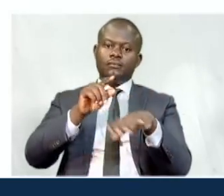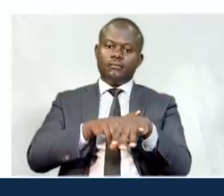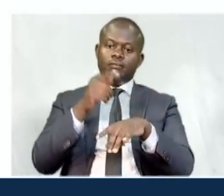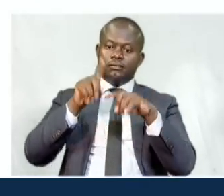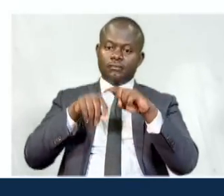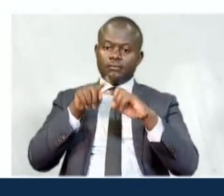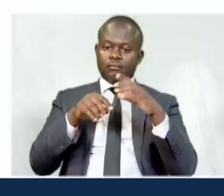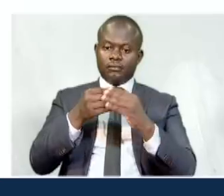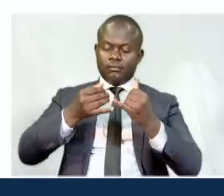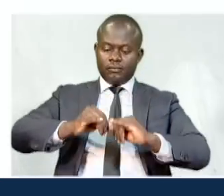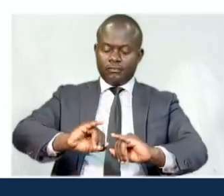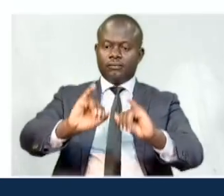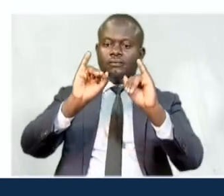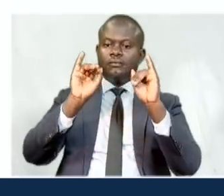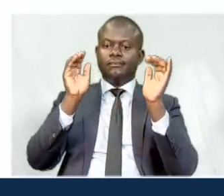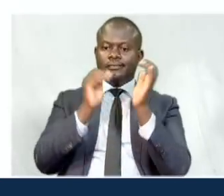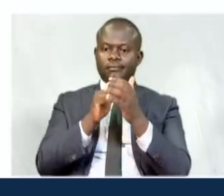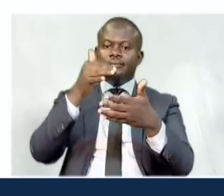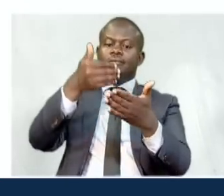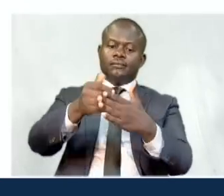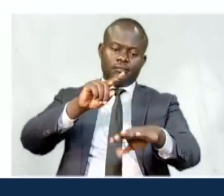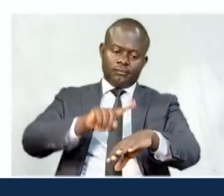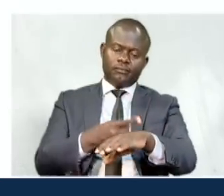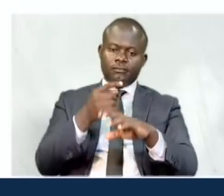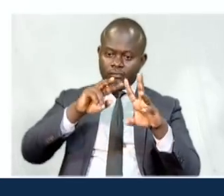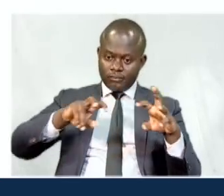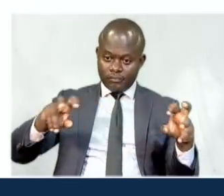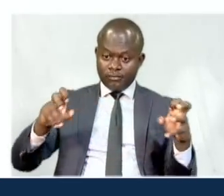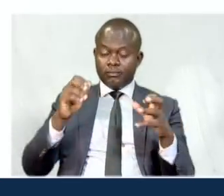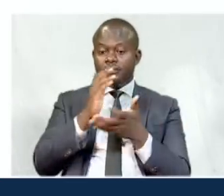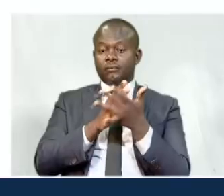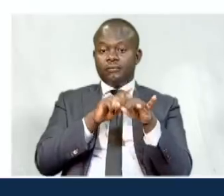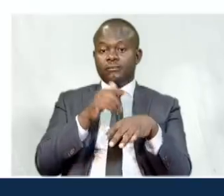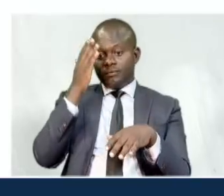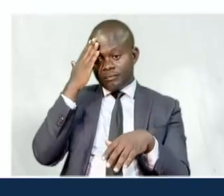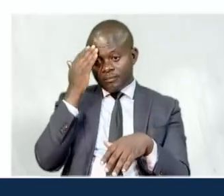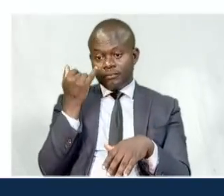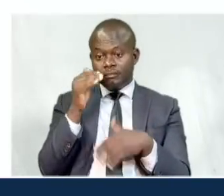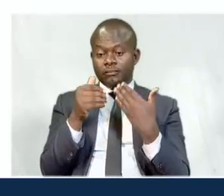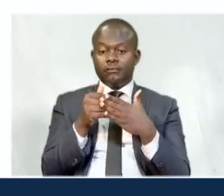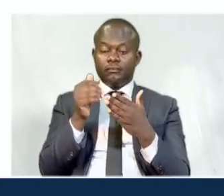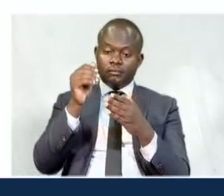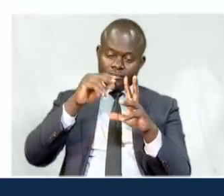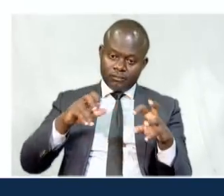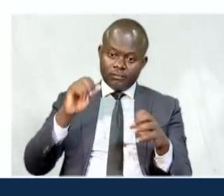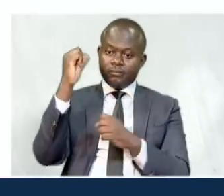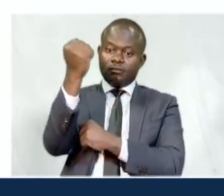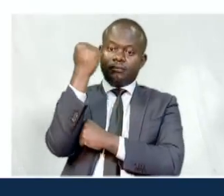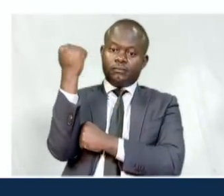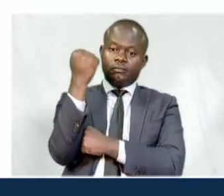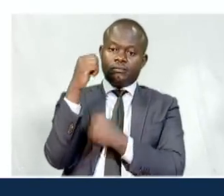politiki irimo ishyirwa mu bikorwa, no kugera yewe n'igihe cyo gusuzuma, ngira ngo mujya muri ibi bajya gusuzuma imihigo, ukuntu